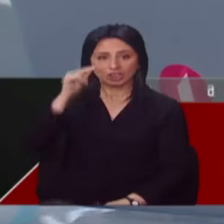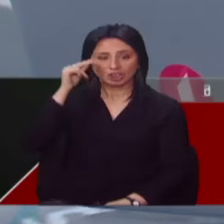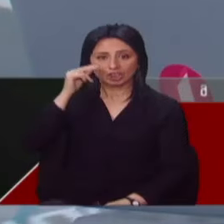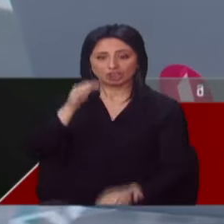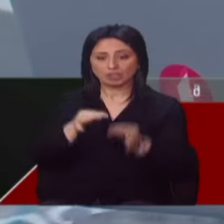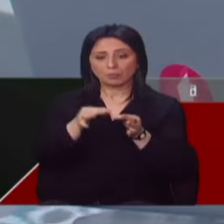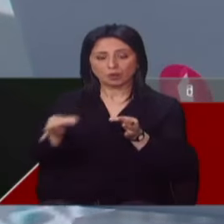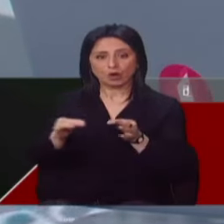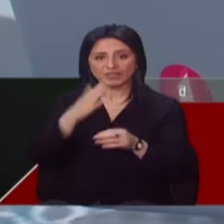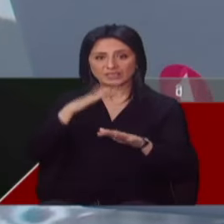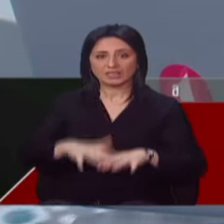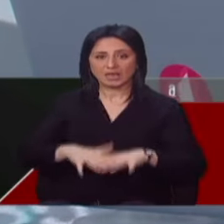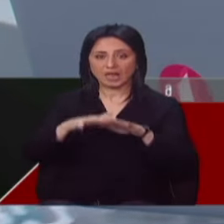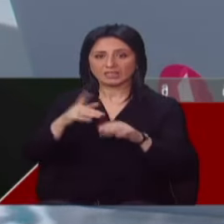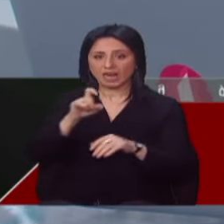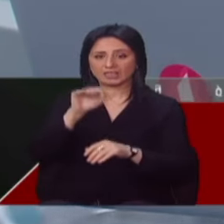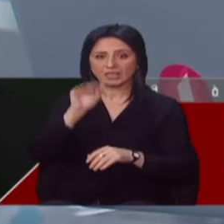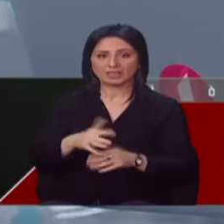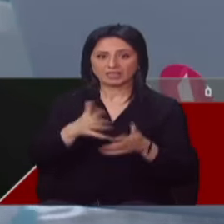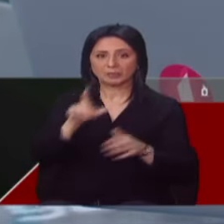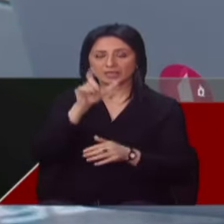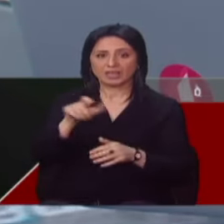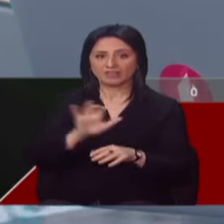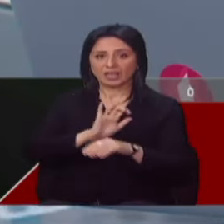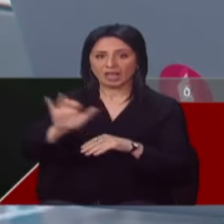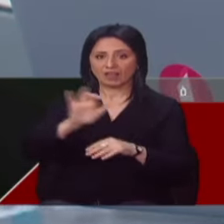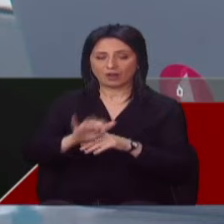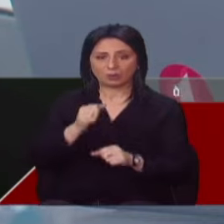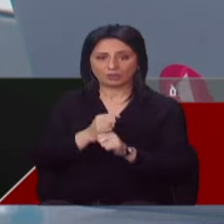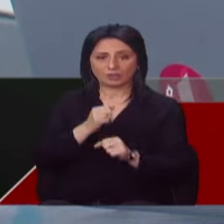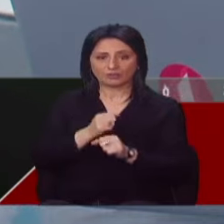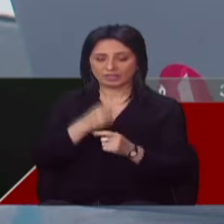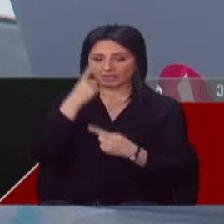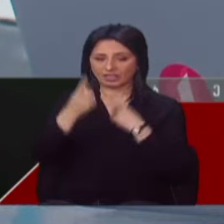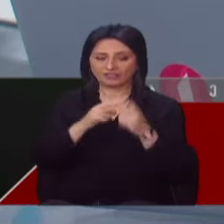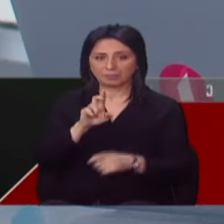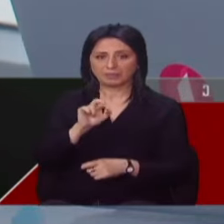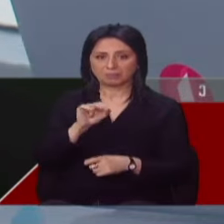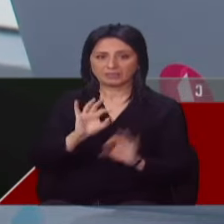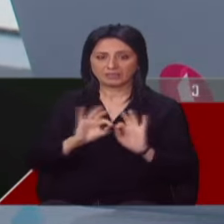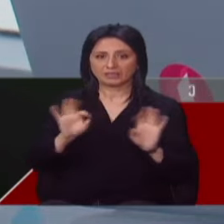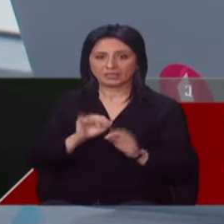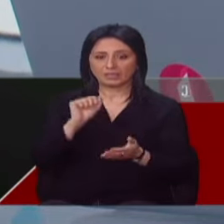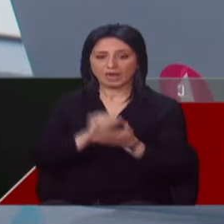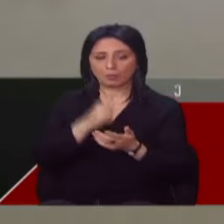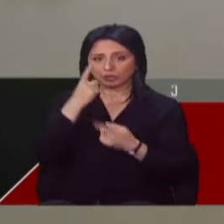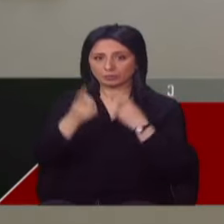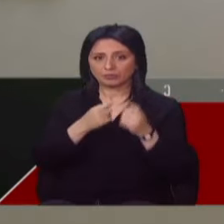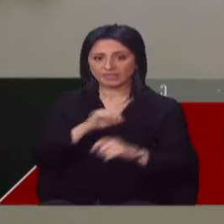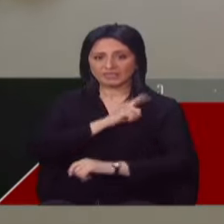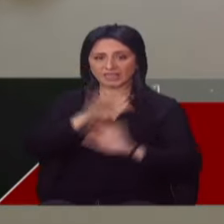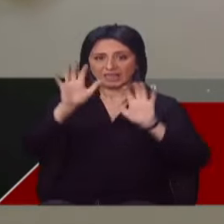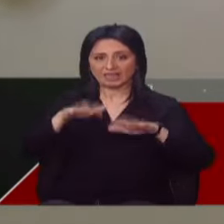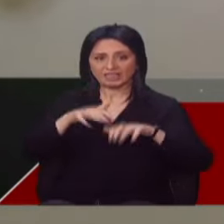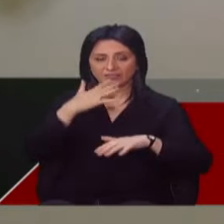ჩინეთის გუანდუნის პროვინციაში წყალდიდობის გამო 100,000-ზე მეტი ადამიანის ევაკუაცია გახდა. საჭირო ინფორმაციას BBC არცელებს. გამოცემის ცნობით, ძლიერი